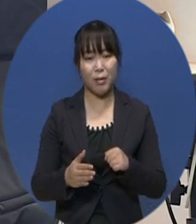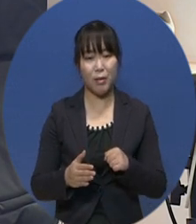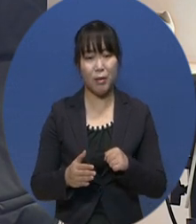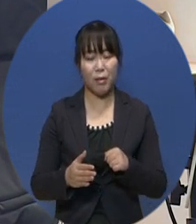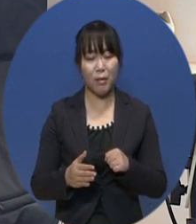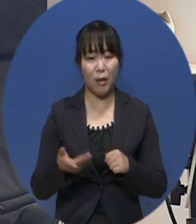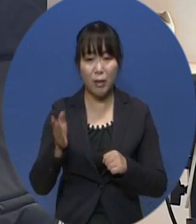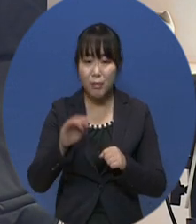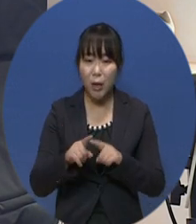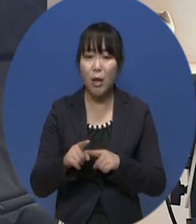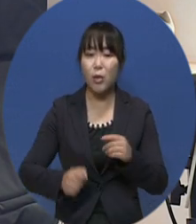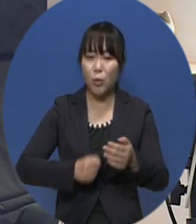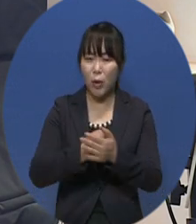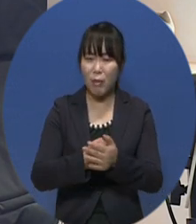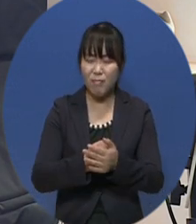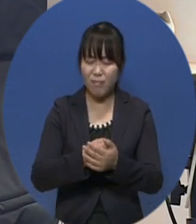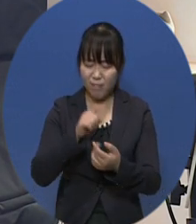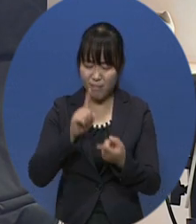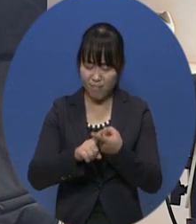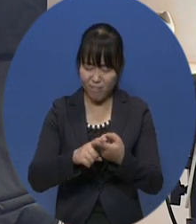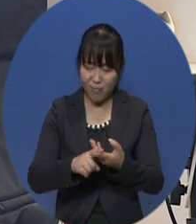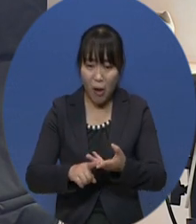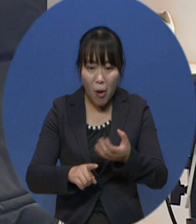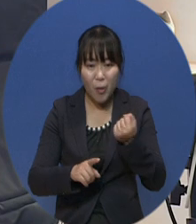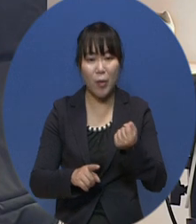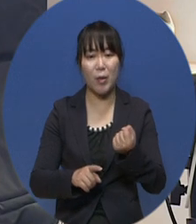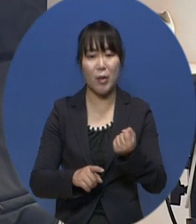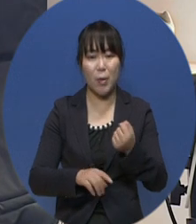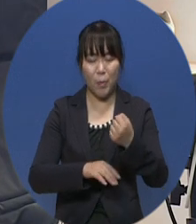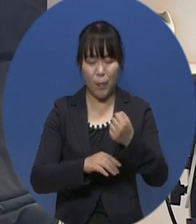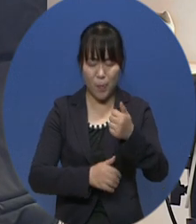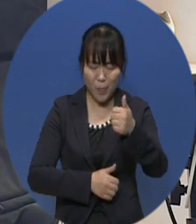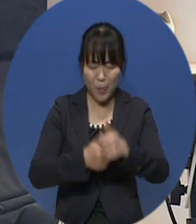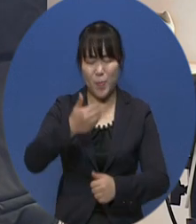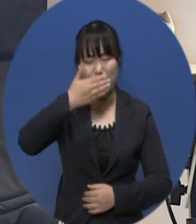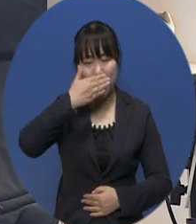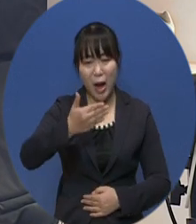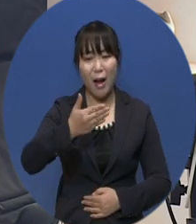용기를 잃지 마시고 또 이건 반드시 이겨낼 수 있다